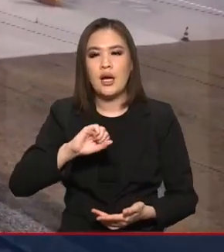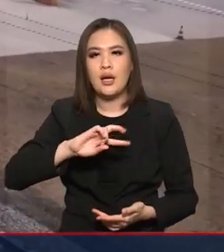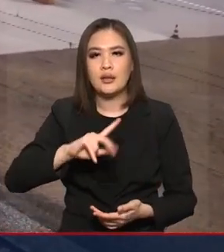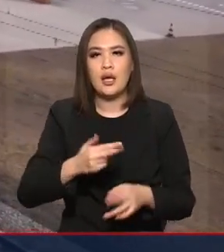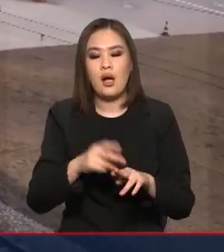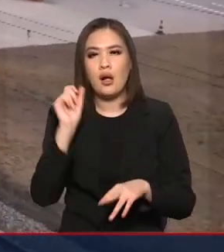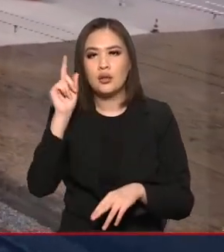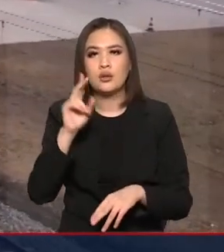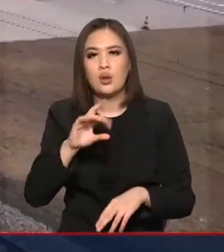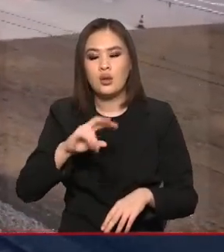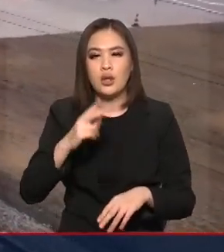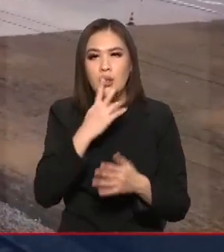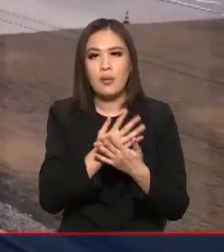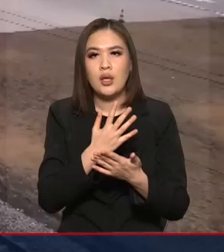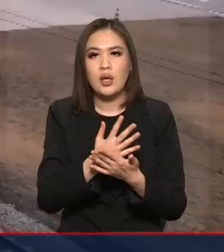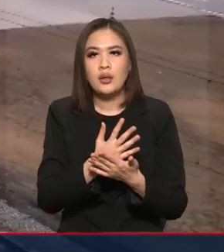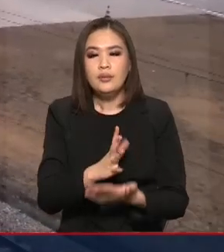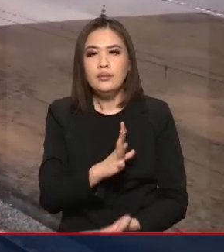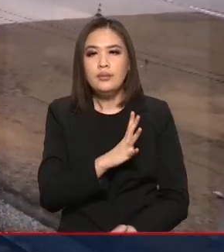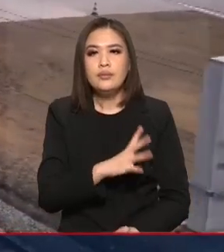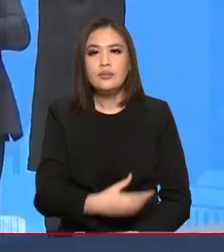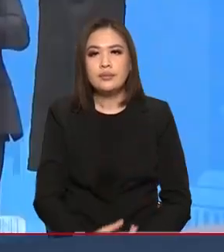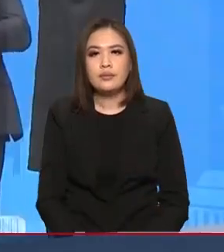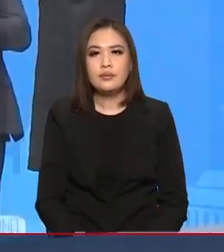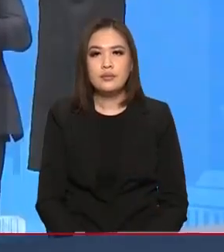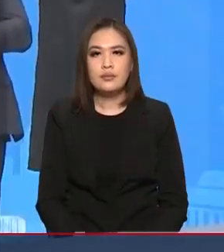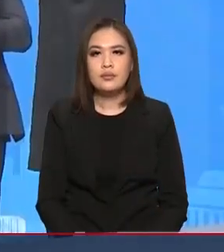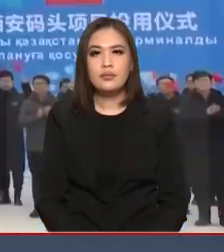Алтынкөлге сосын Әзірбайжанға бағыт алды.